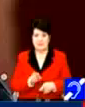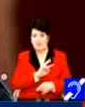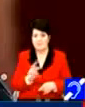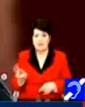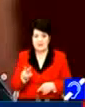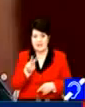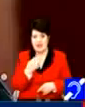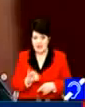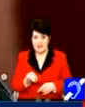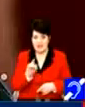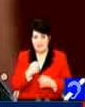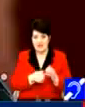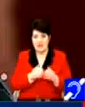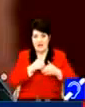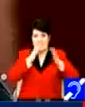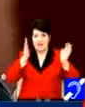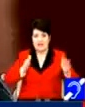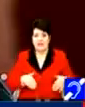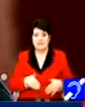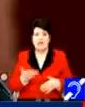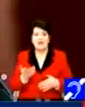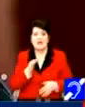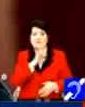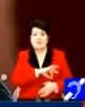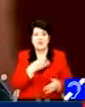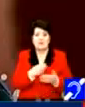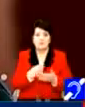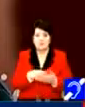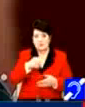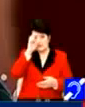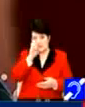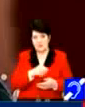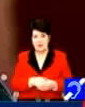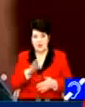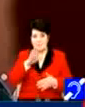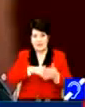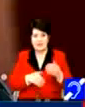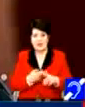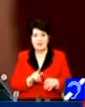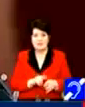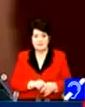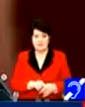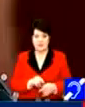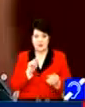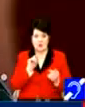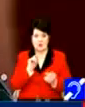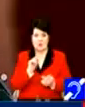lei pentru fiecare gheretă, care ar fi venitul în bugetul stat în urma amendării acestor